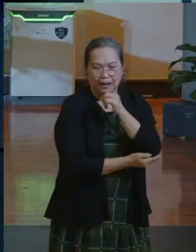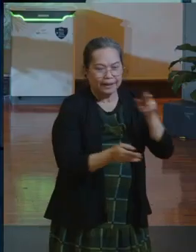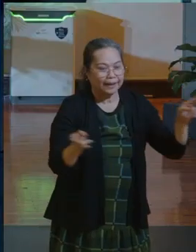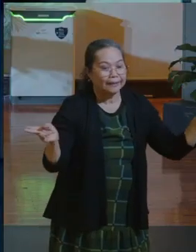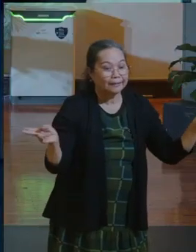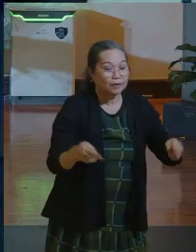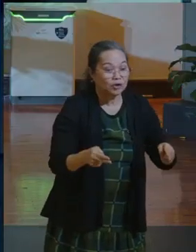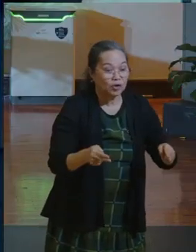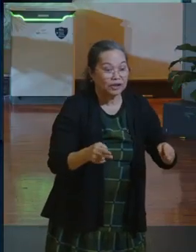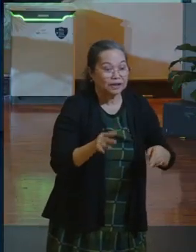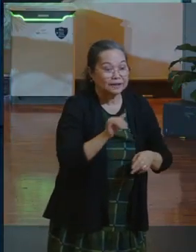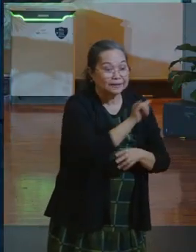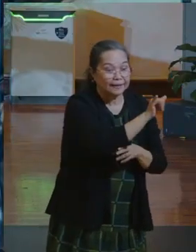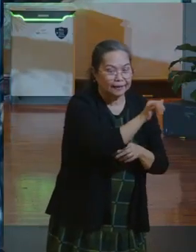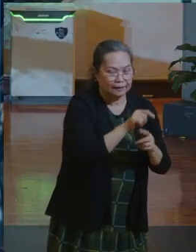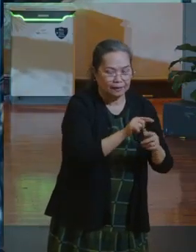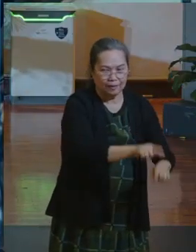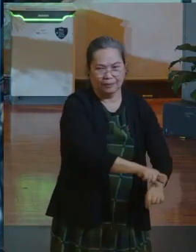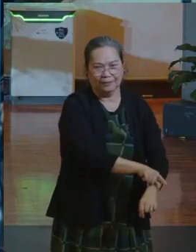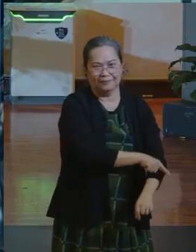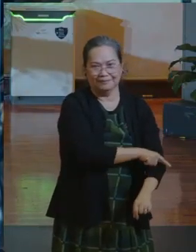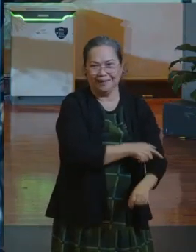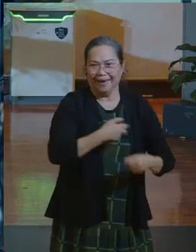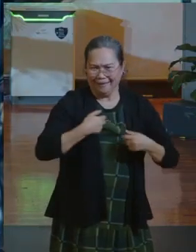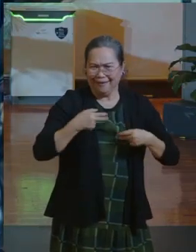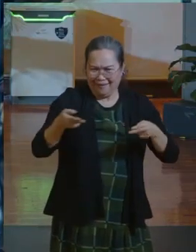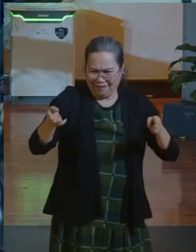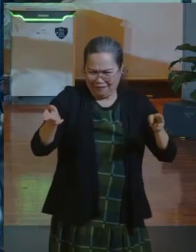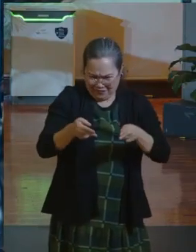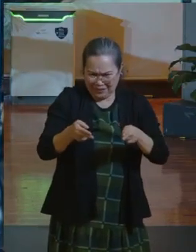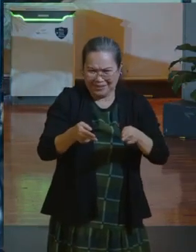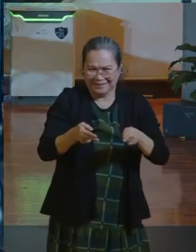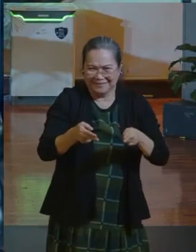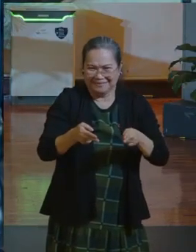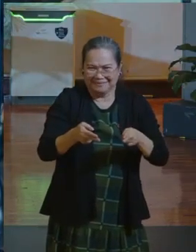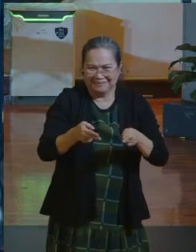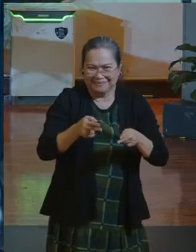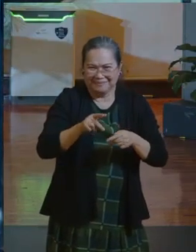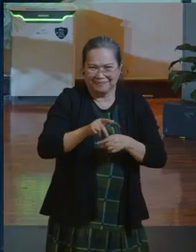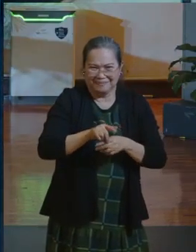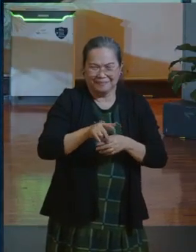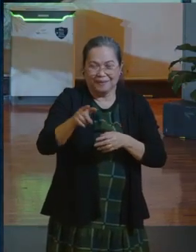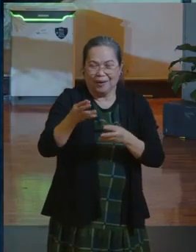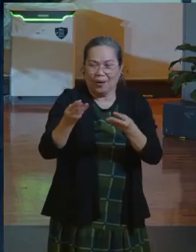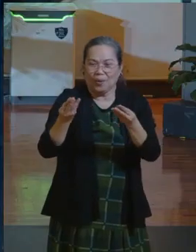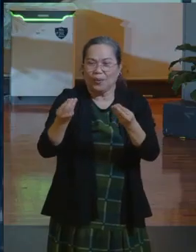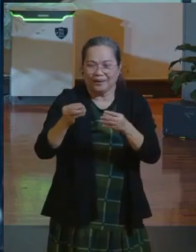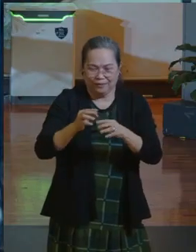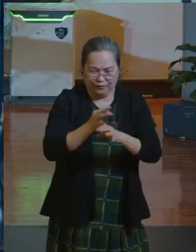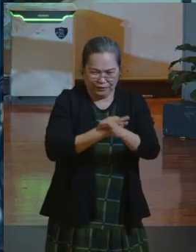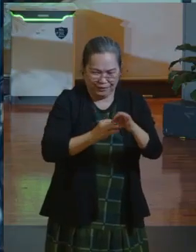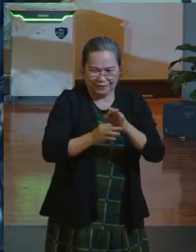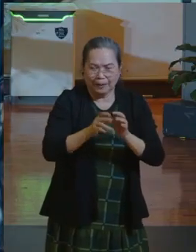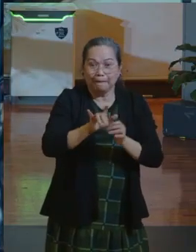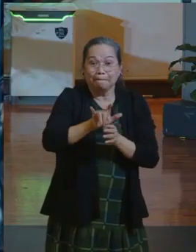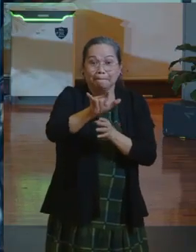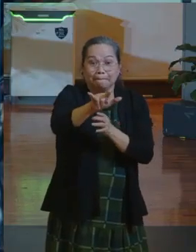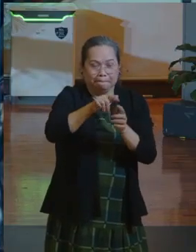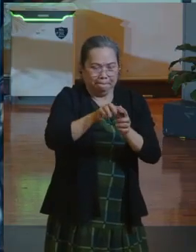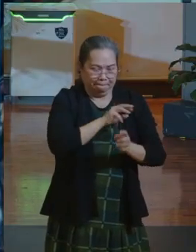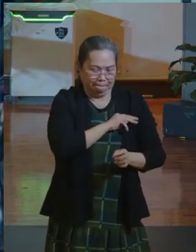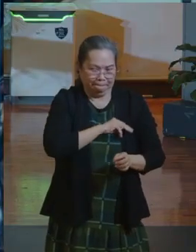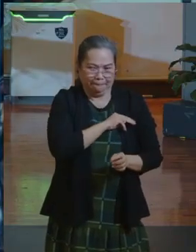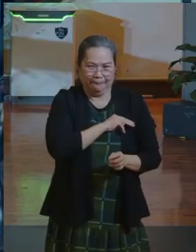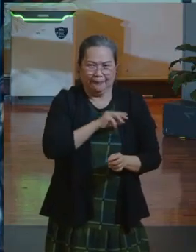mission. Meron mo tayong short-term mission program sa ating church, yung ating wet food. Pero nakabalakit kung